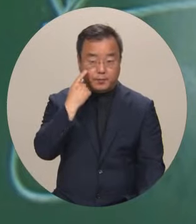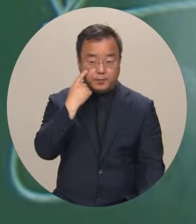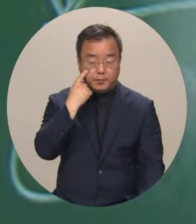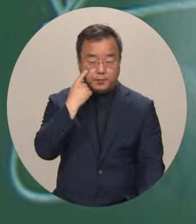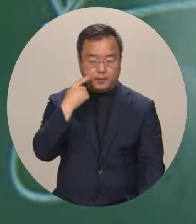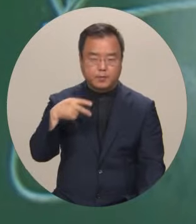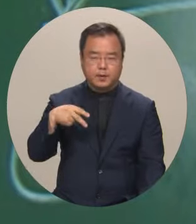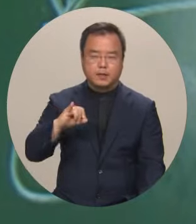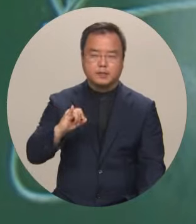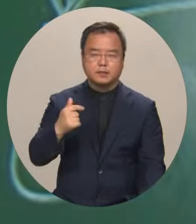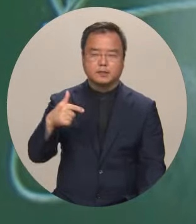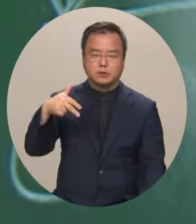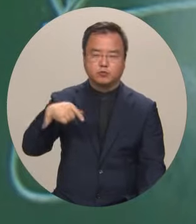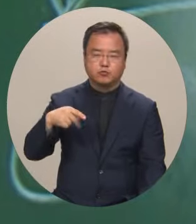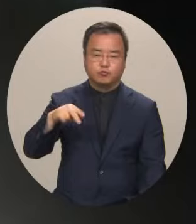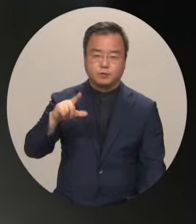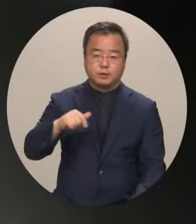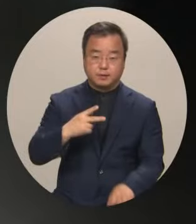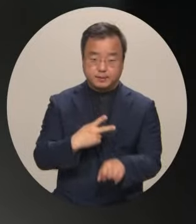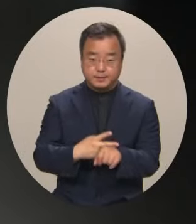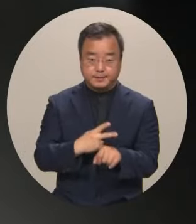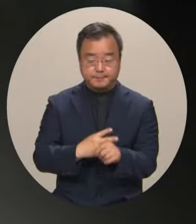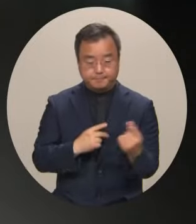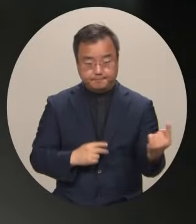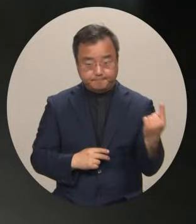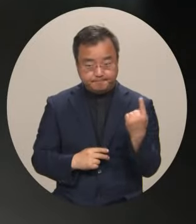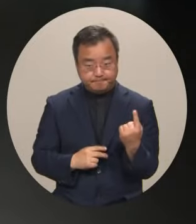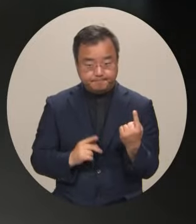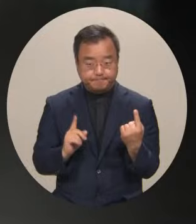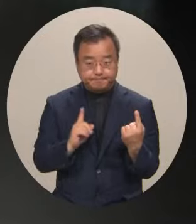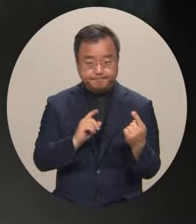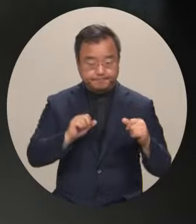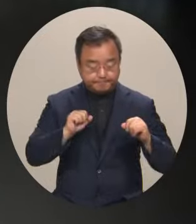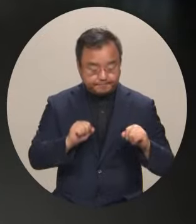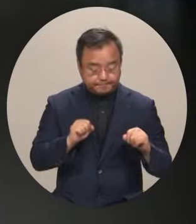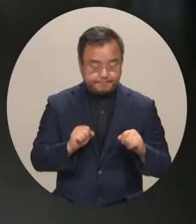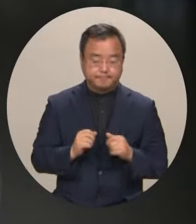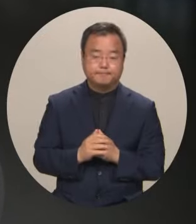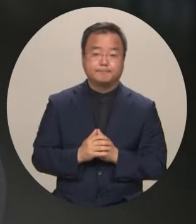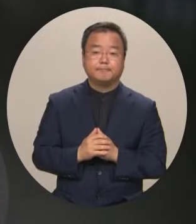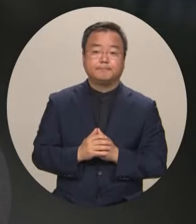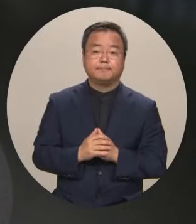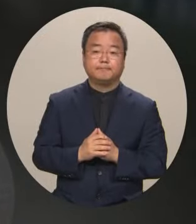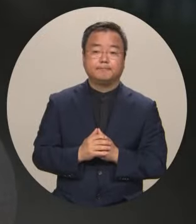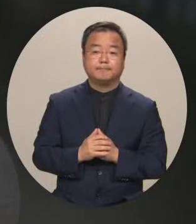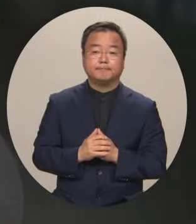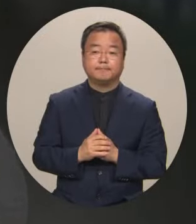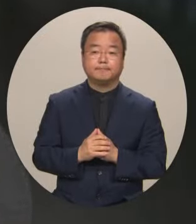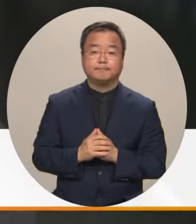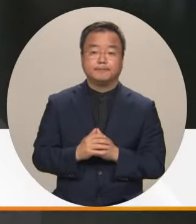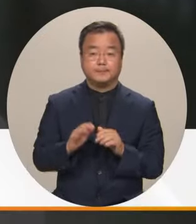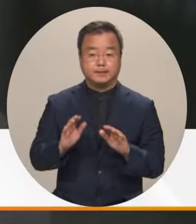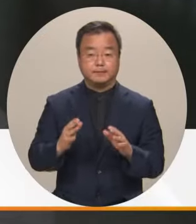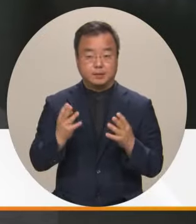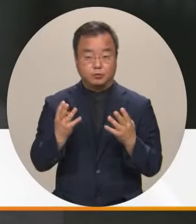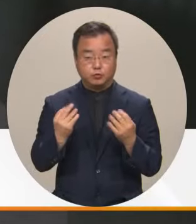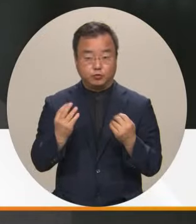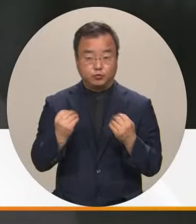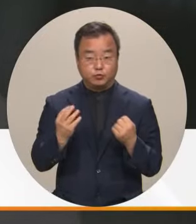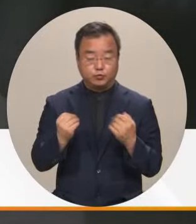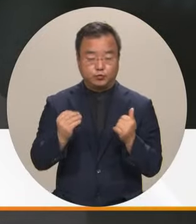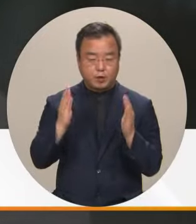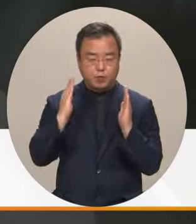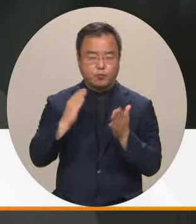심주석 선생님과 함께합니다 어서 오세요네 안녕하세요 예 선생님 먼저이 전반적으로 이번 수학 영역 어떻게